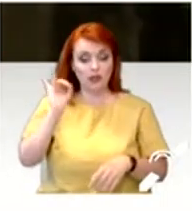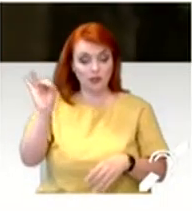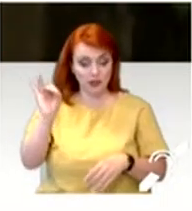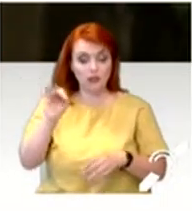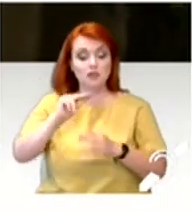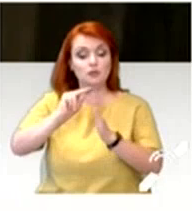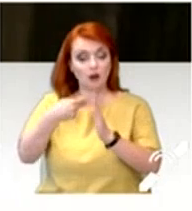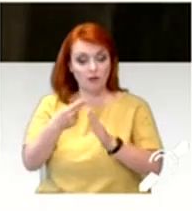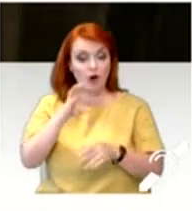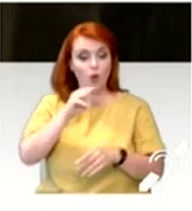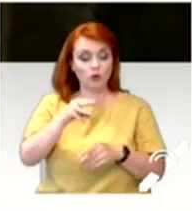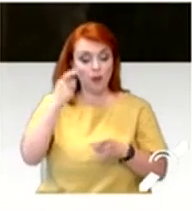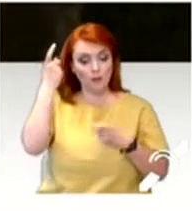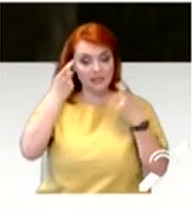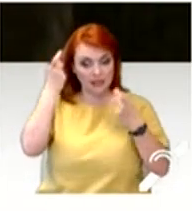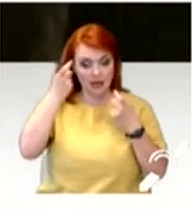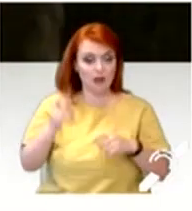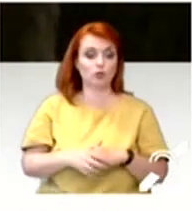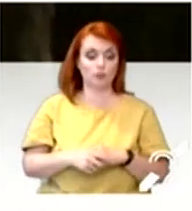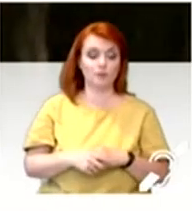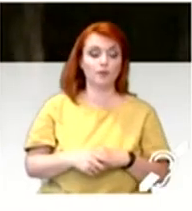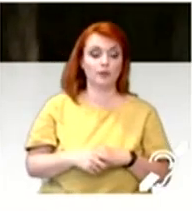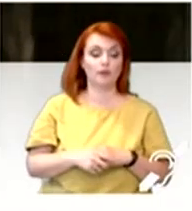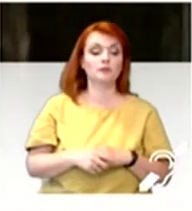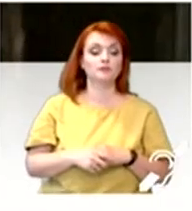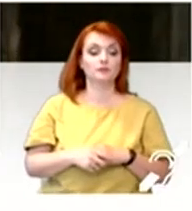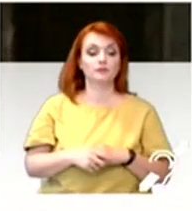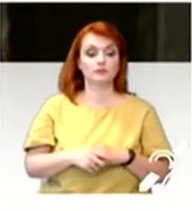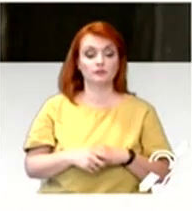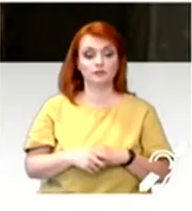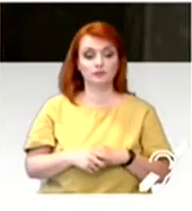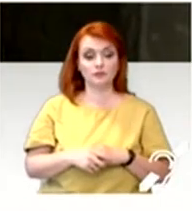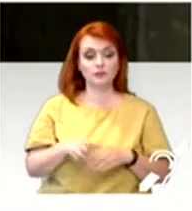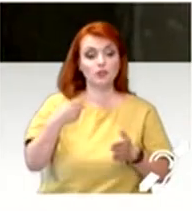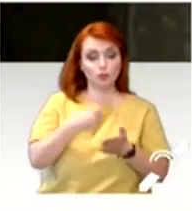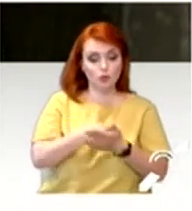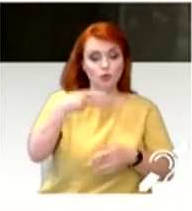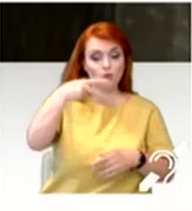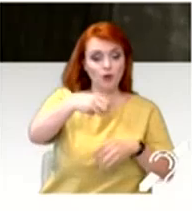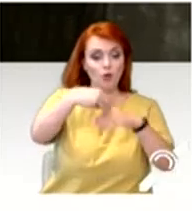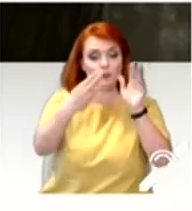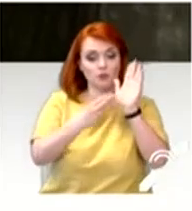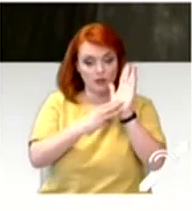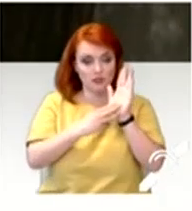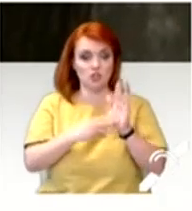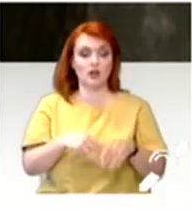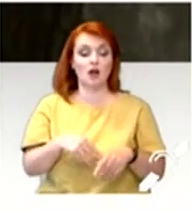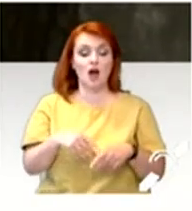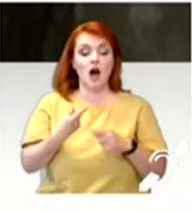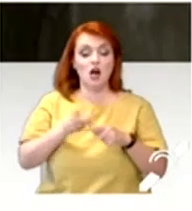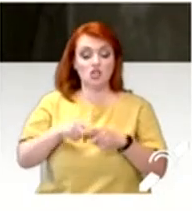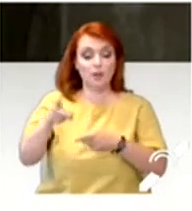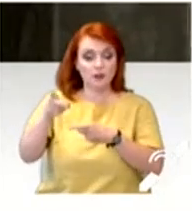armele pneumatice, procedura de a obține un permis nu este atât de riguroasă. Ba mai mult, până în 2018, acest tip de armă nu